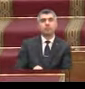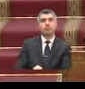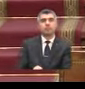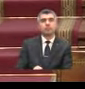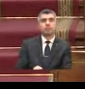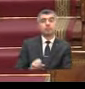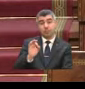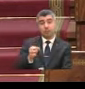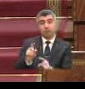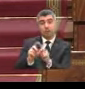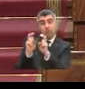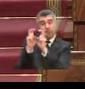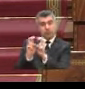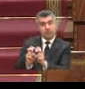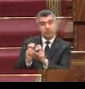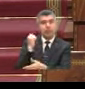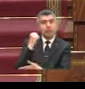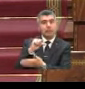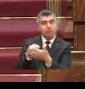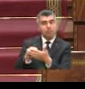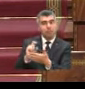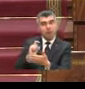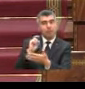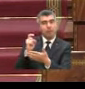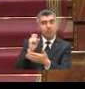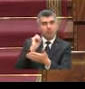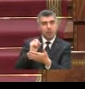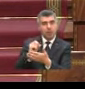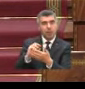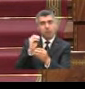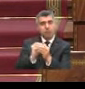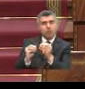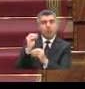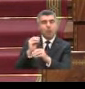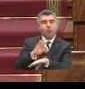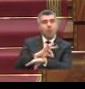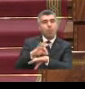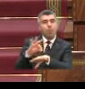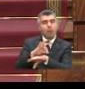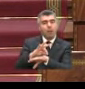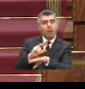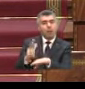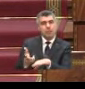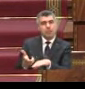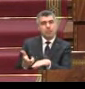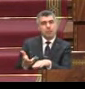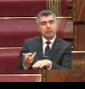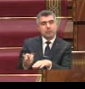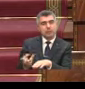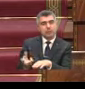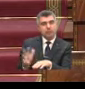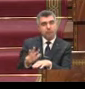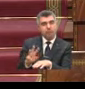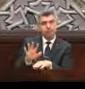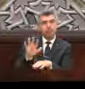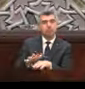يتعلق بتخفيض الضريبة على الدخل والرفع من الأجر الأدنى بالوظيفة العمومية إلى 3500 درهم، وشكراً.